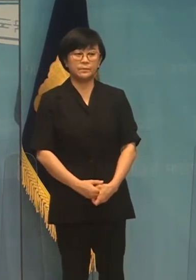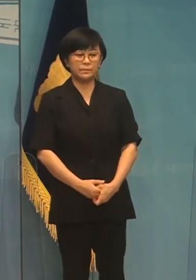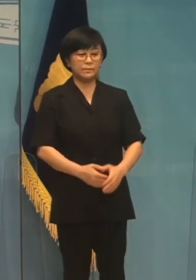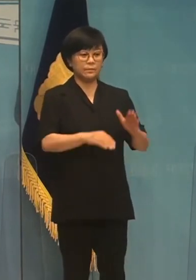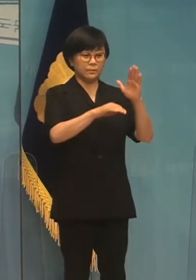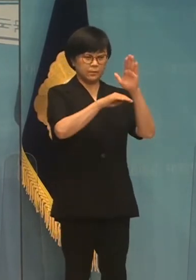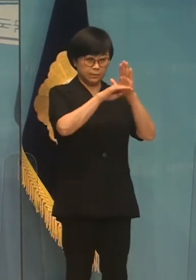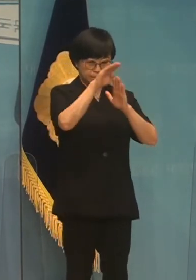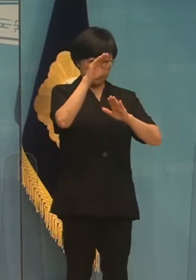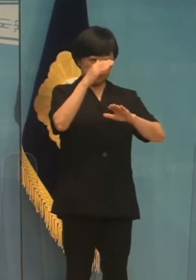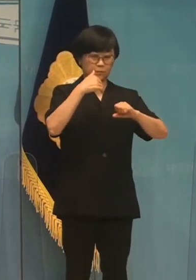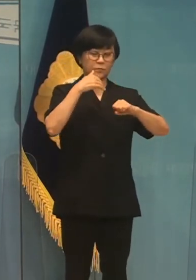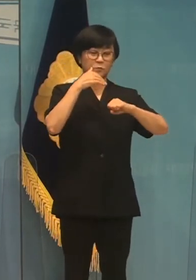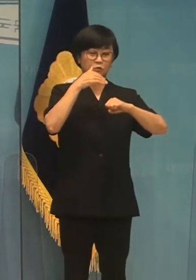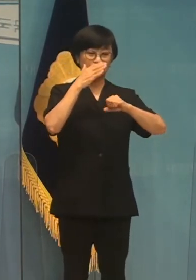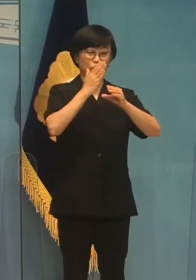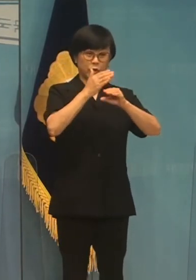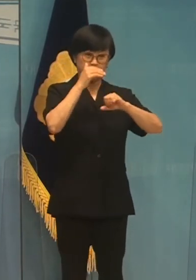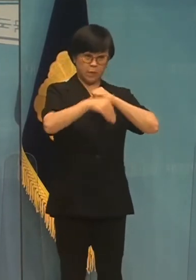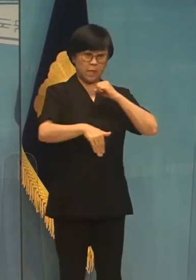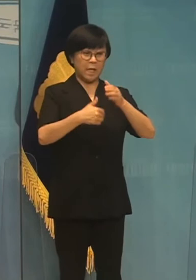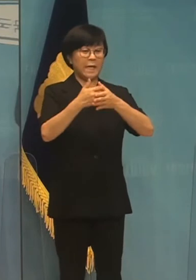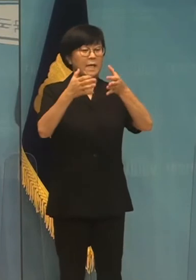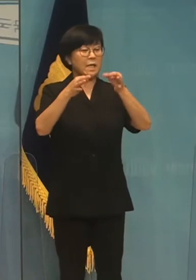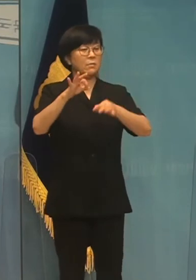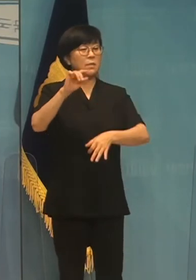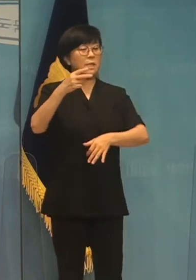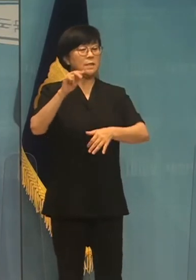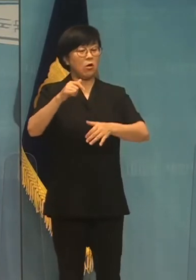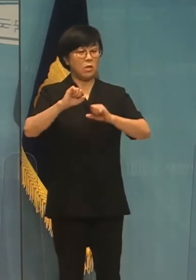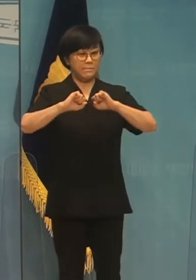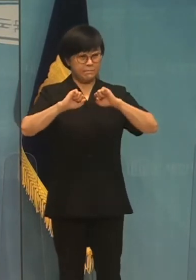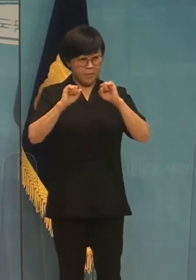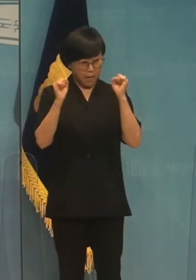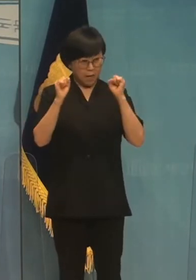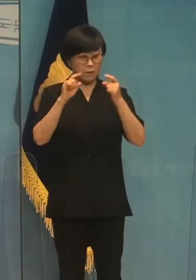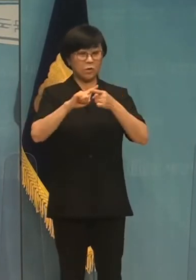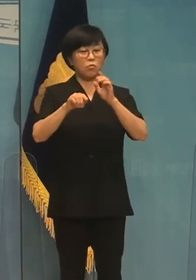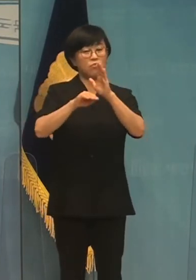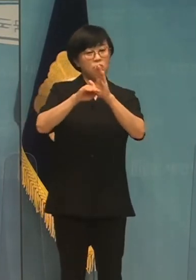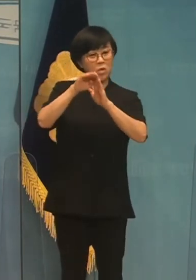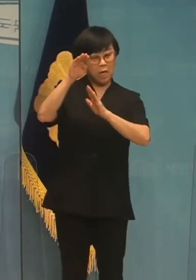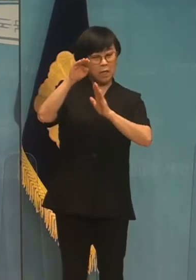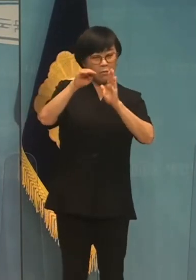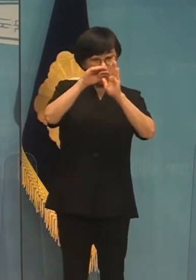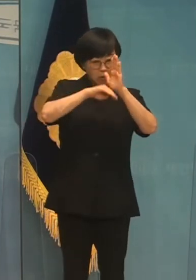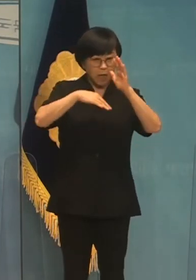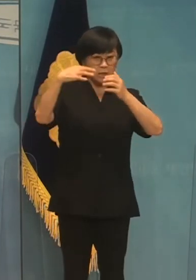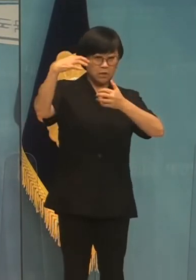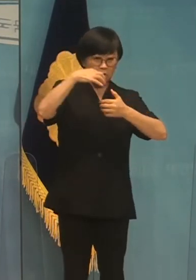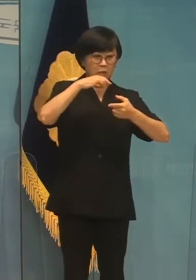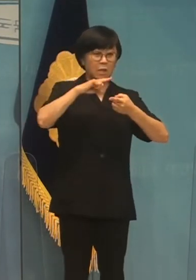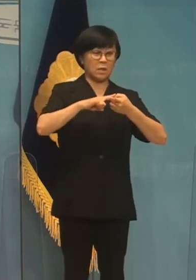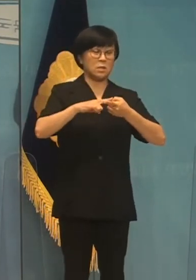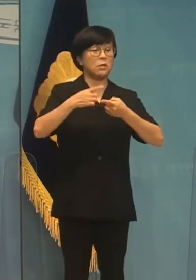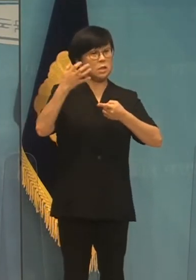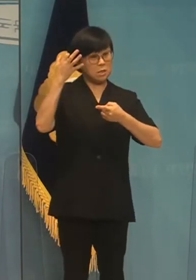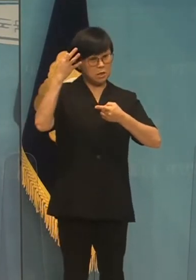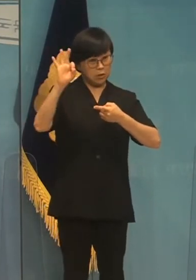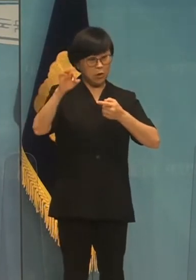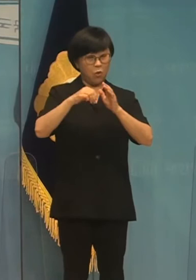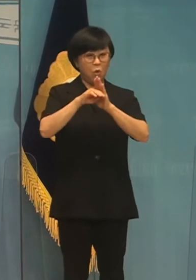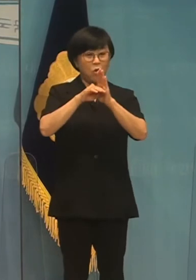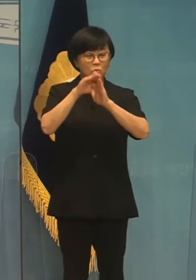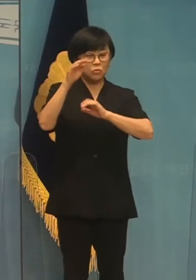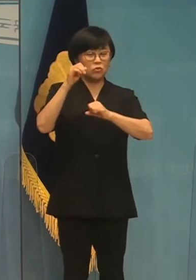종북 주사파는 김일성의 주체 사상을 맹종하고 북한의 대남 전략을 받아들였습니다.